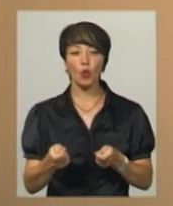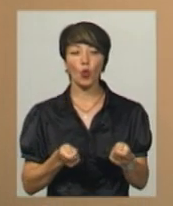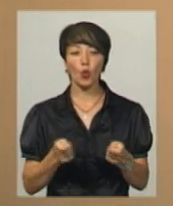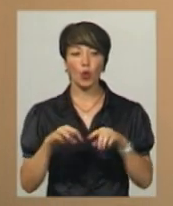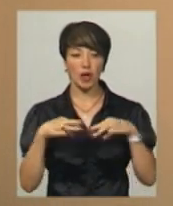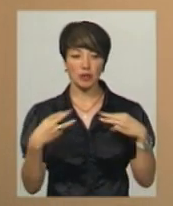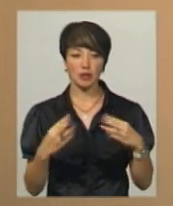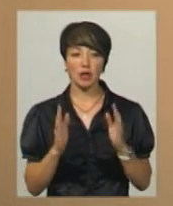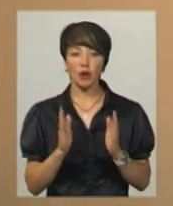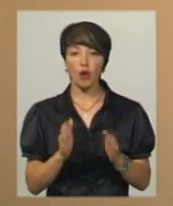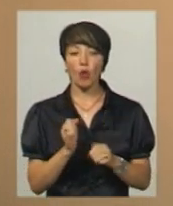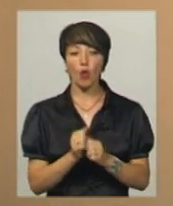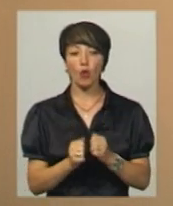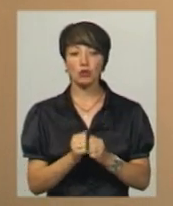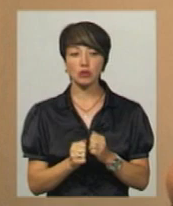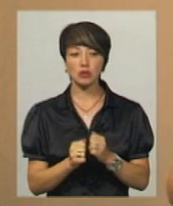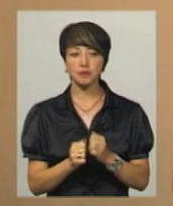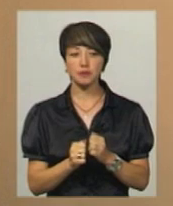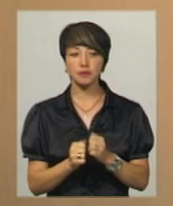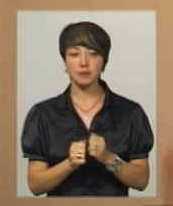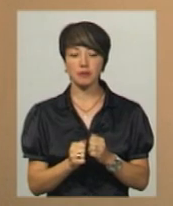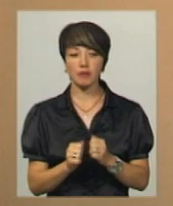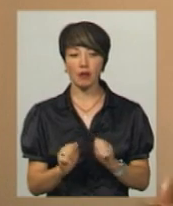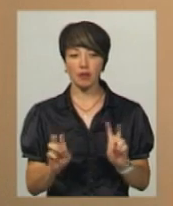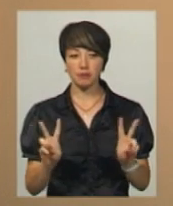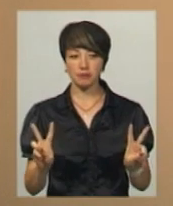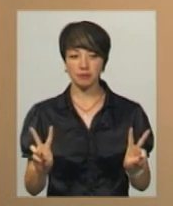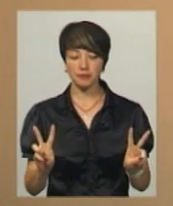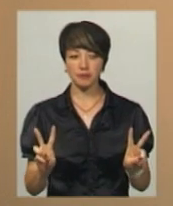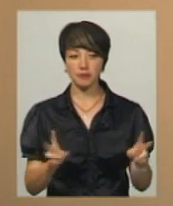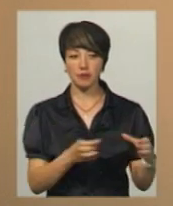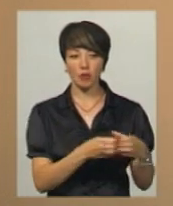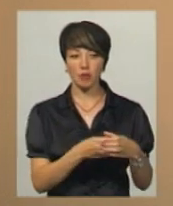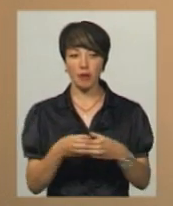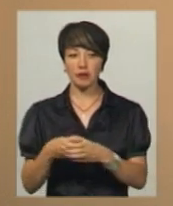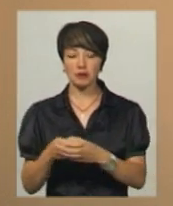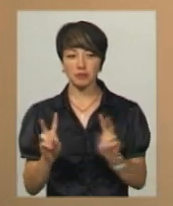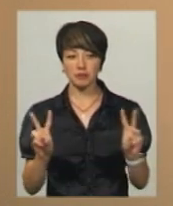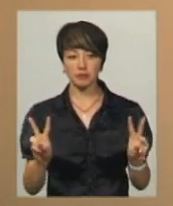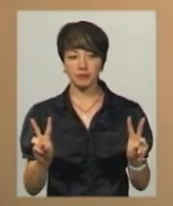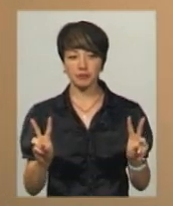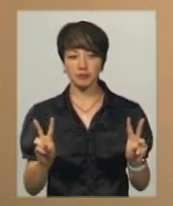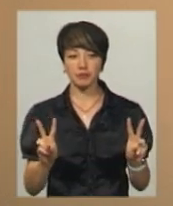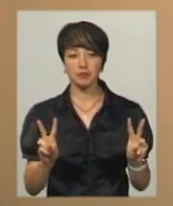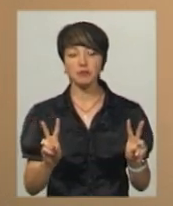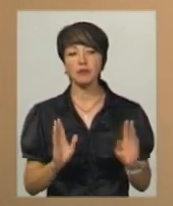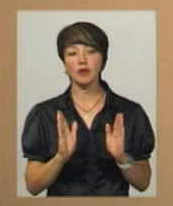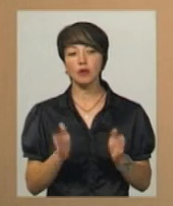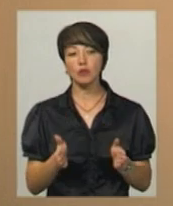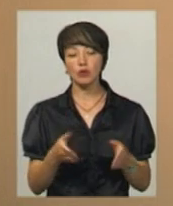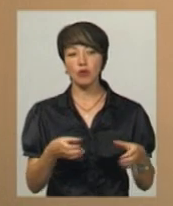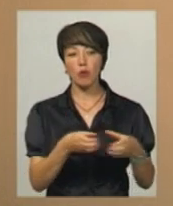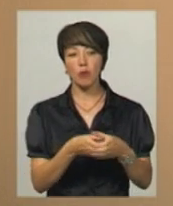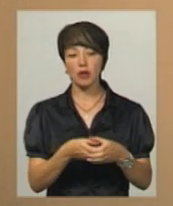Тобто буде кожна, значить, буде поділено по дві людини. Кожна команда буде мати дві людини. Будуть